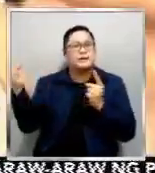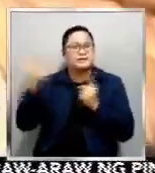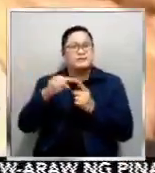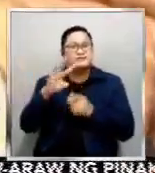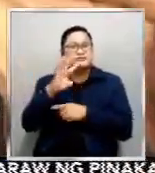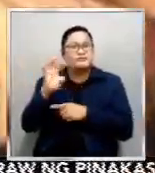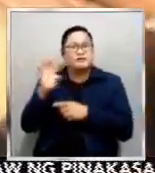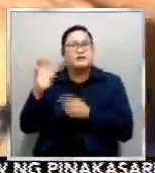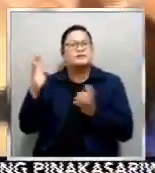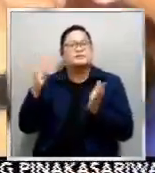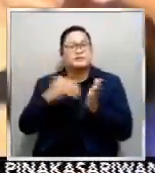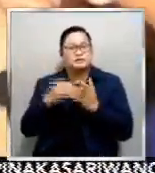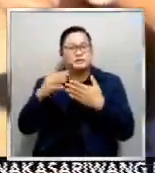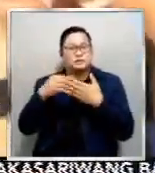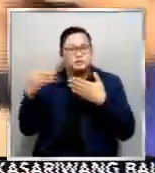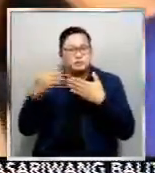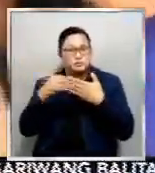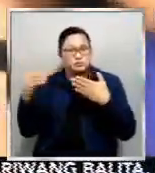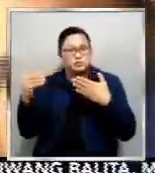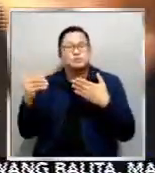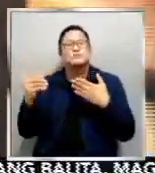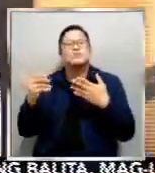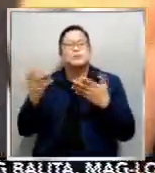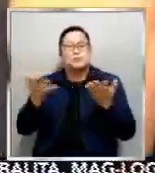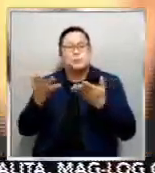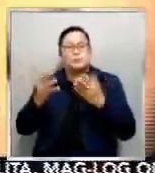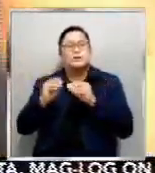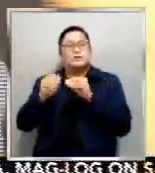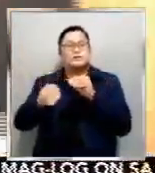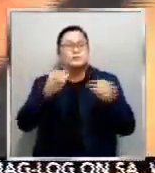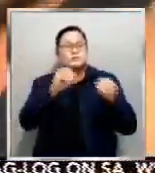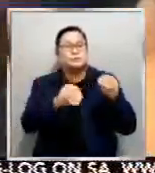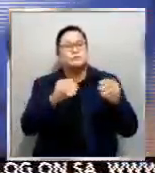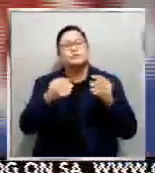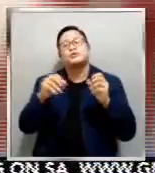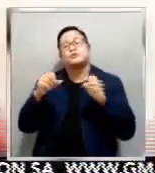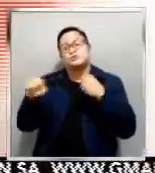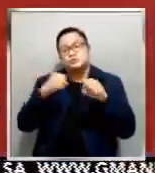$400,000 ang inilalarga sa iba't ibang sports gaya ng football at